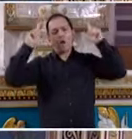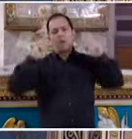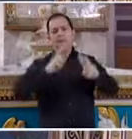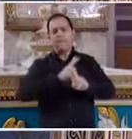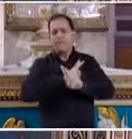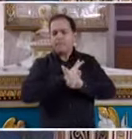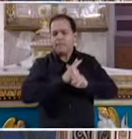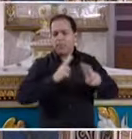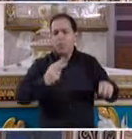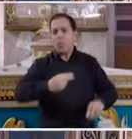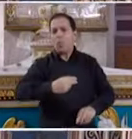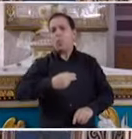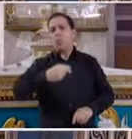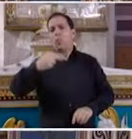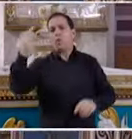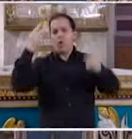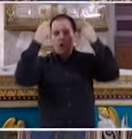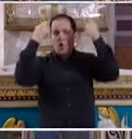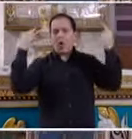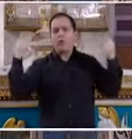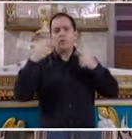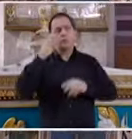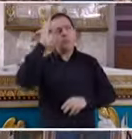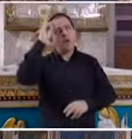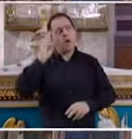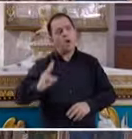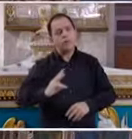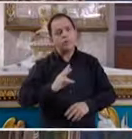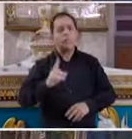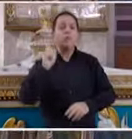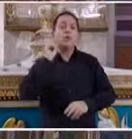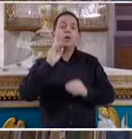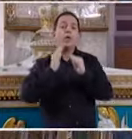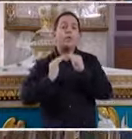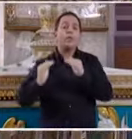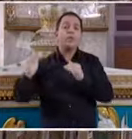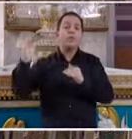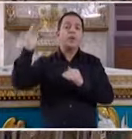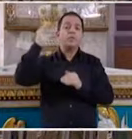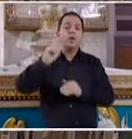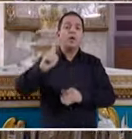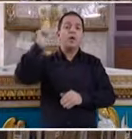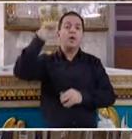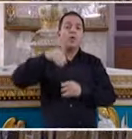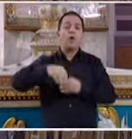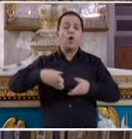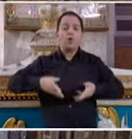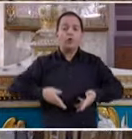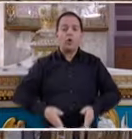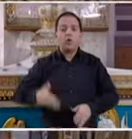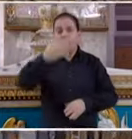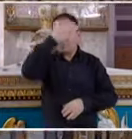υπερευλογημένης εν δόξου Δεσποινησιμών Θεοτόκου και αϋπαρθένου Μαρία,